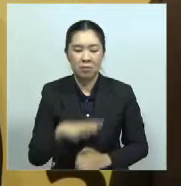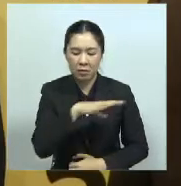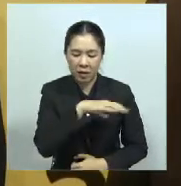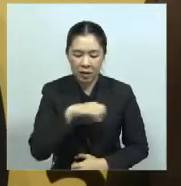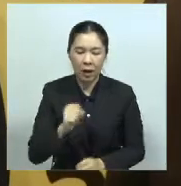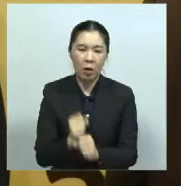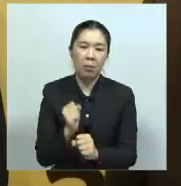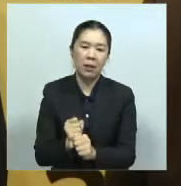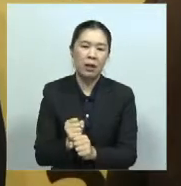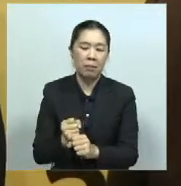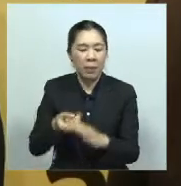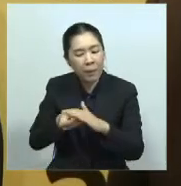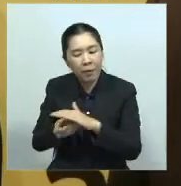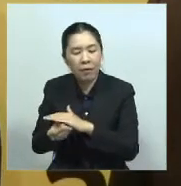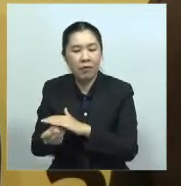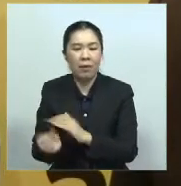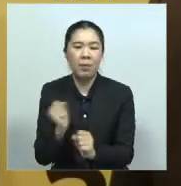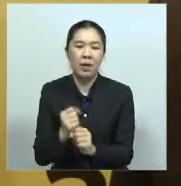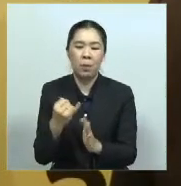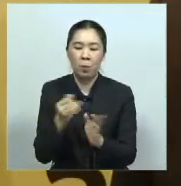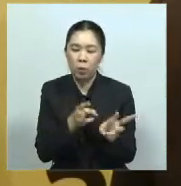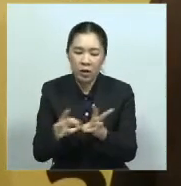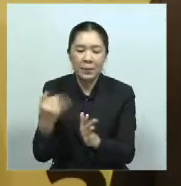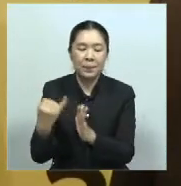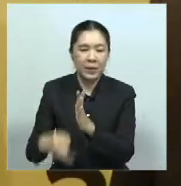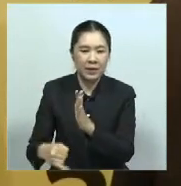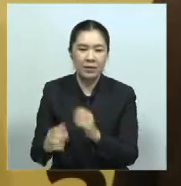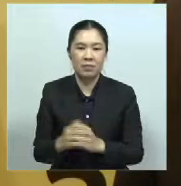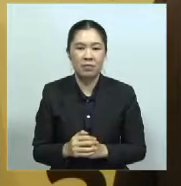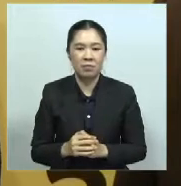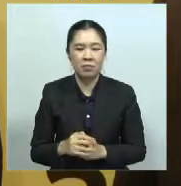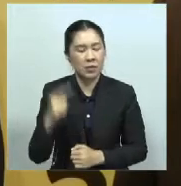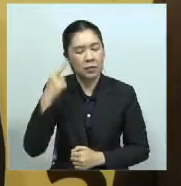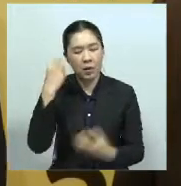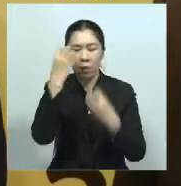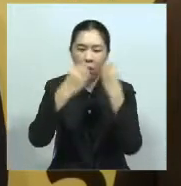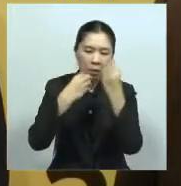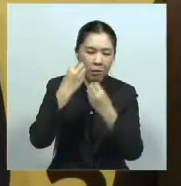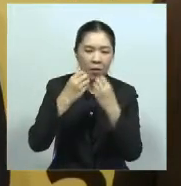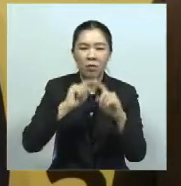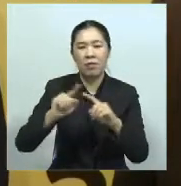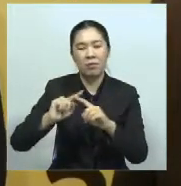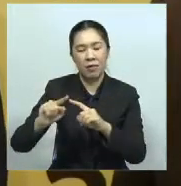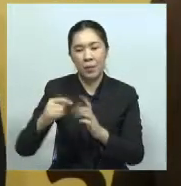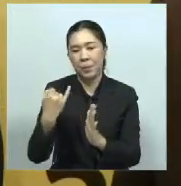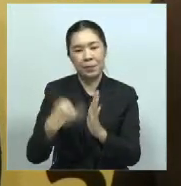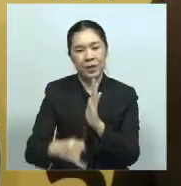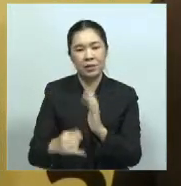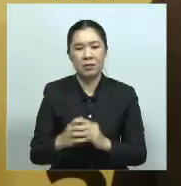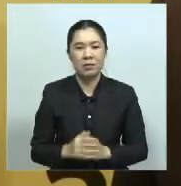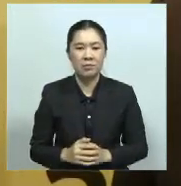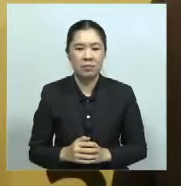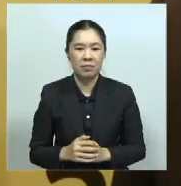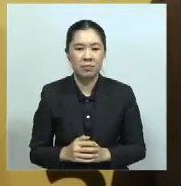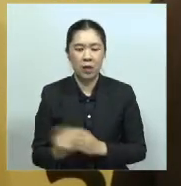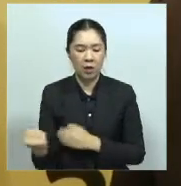ที่ผิดวิธีนะครับเยาวชนก็มีการเอามาใช้เกิดความมึนเมากันเนี่ยครับตัวยาจะมีฤทธิ์ไม่แรงนัก